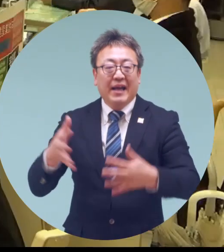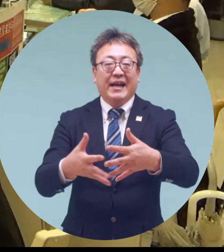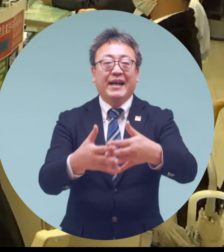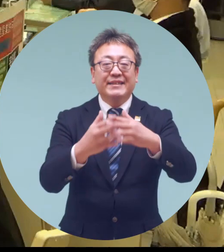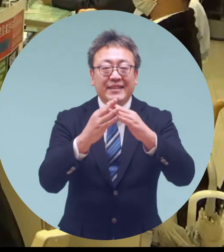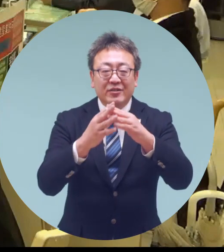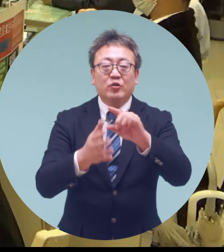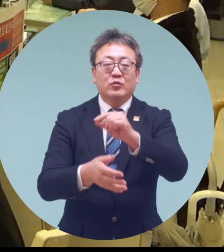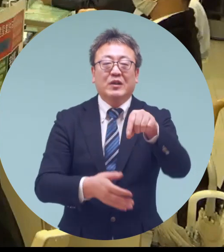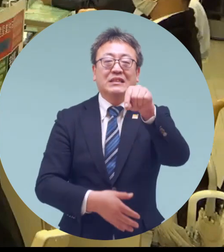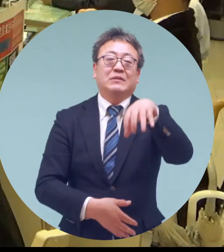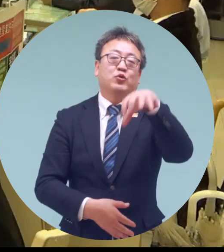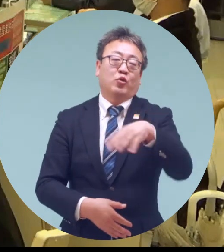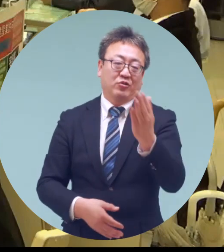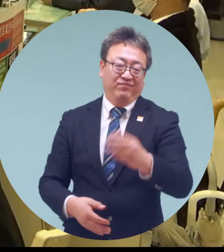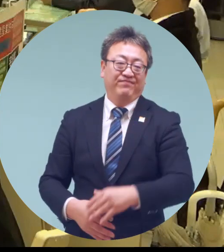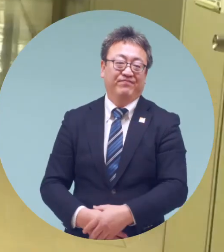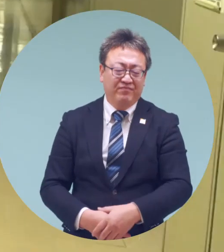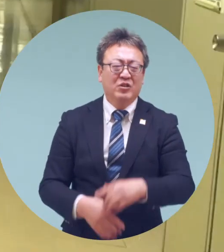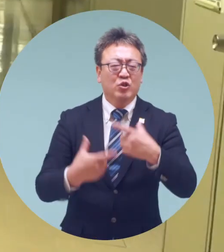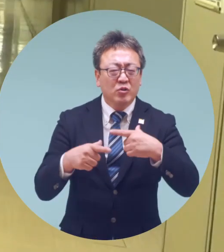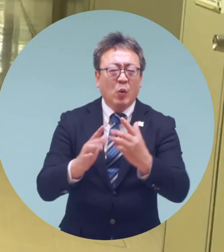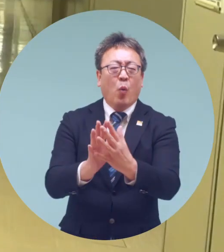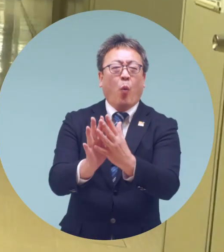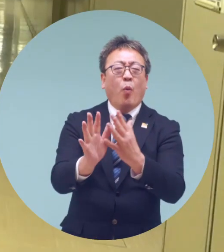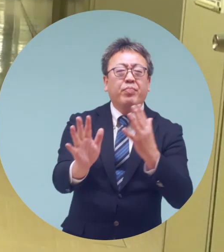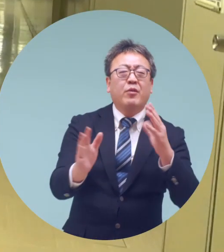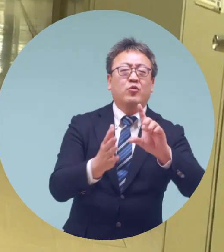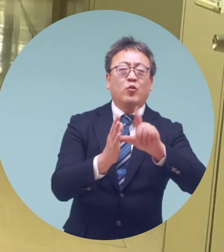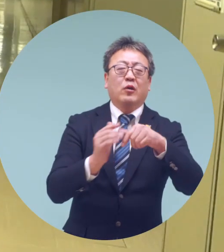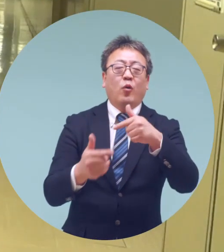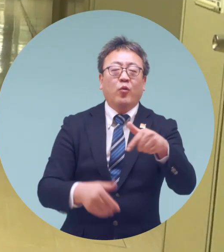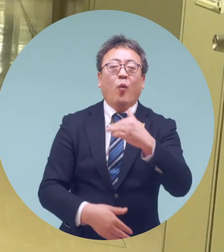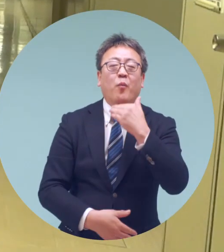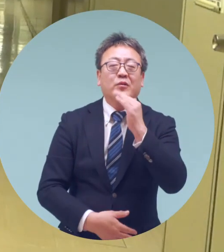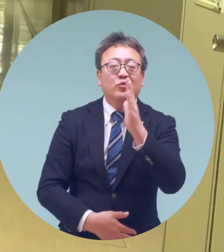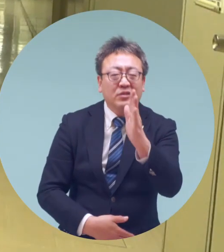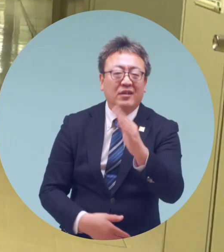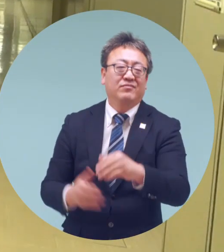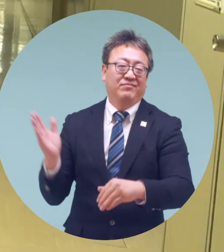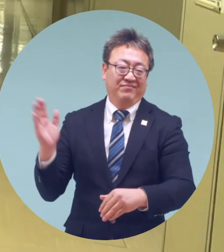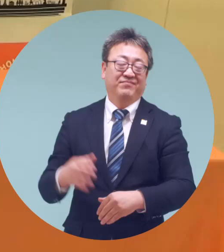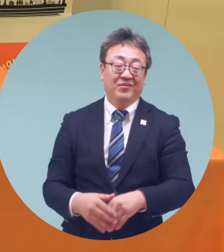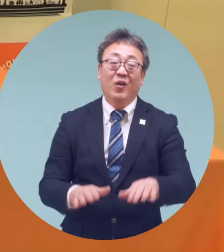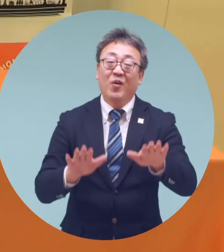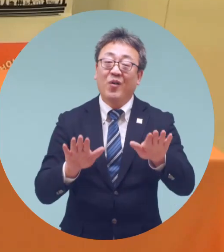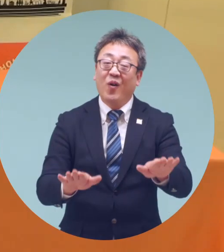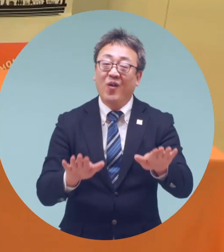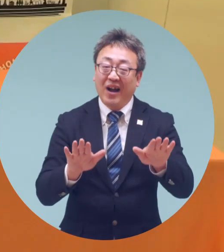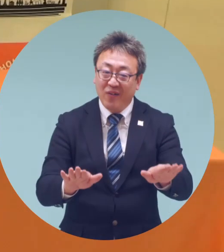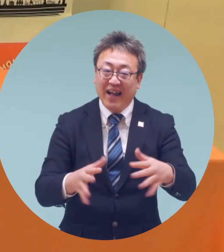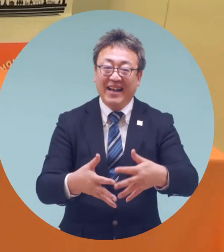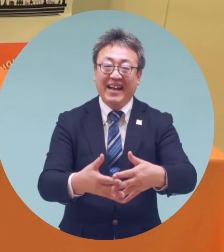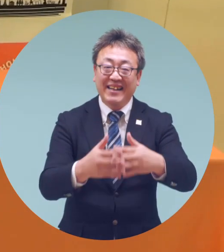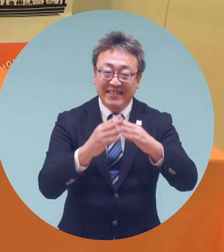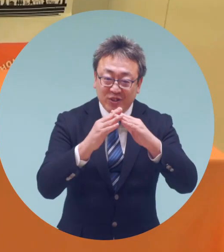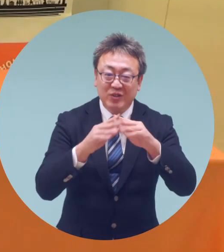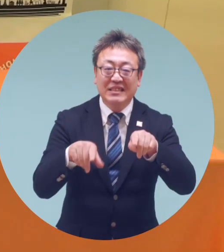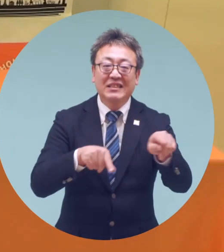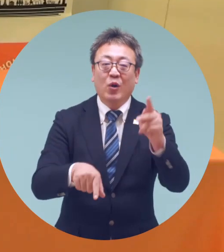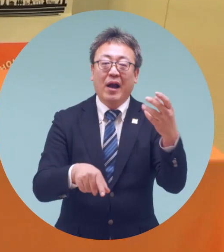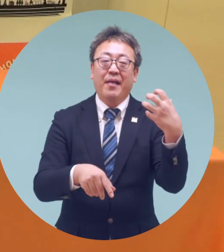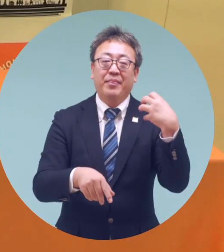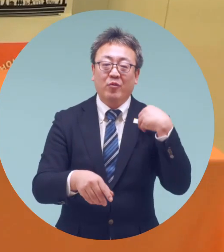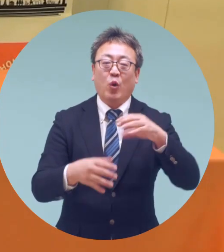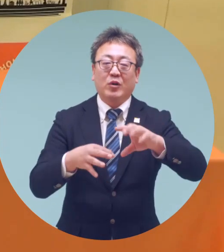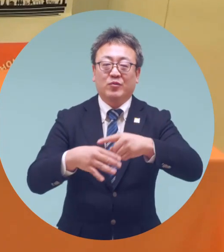が建設指導課の執務室です。混んでいるときはこちらでお待ちください。今回は建設指導課が取り